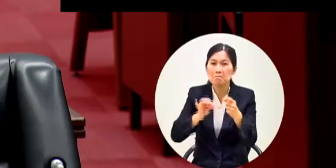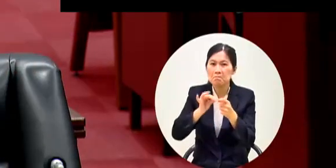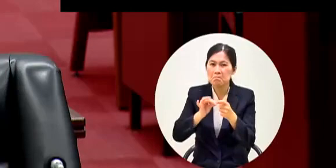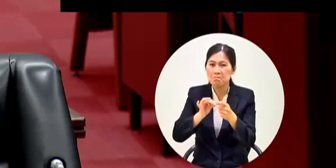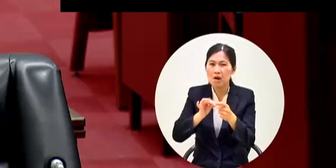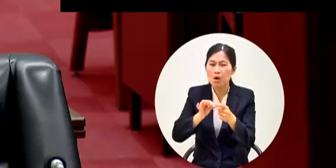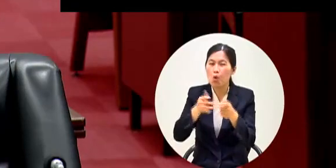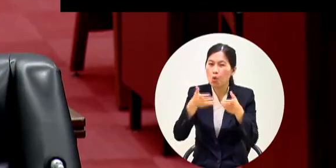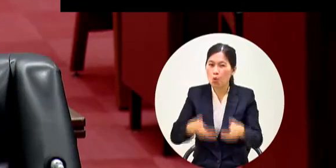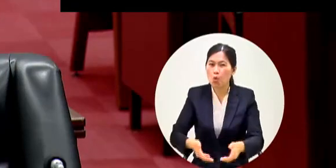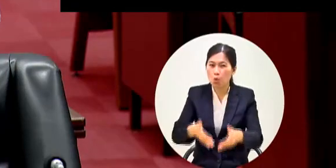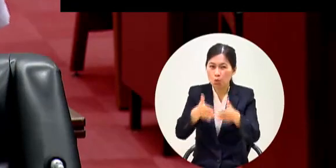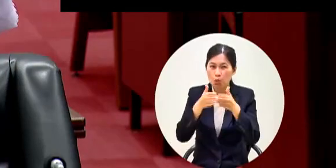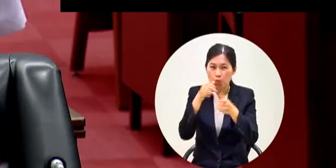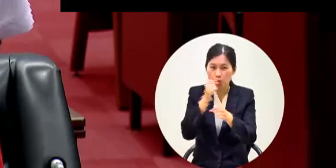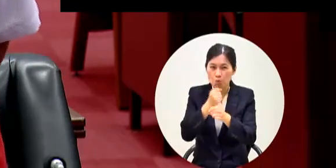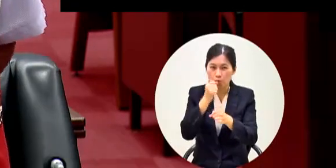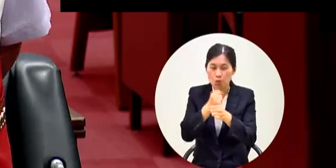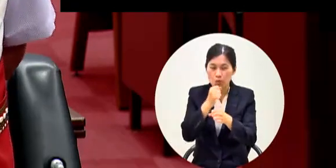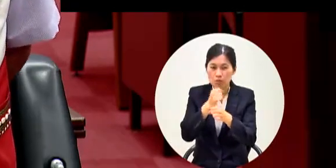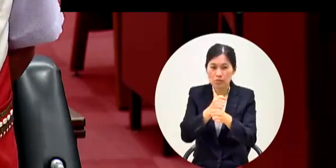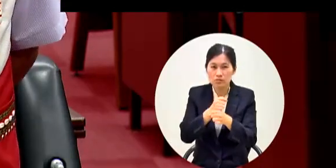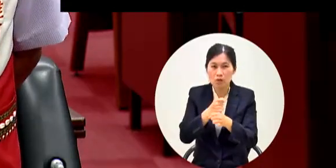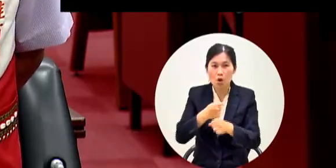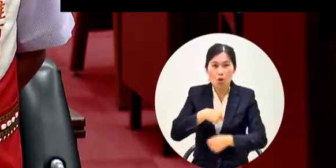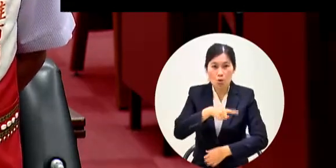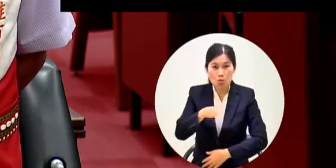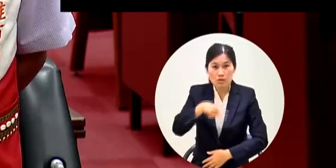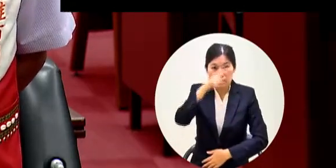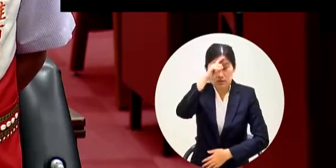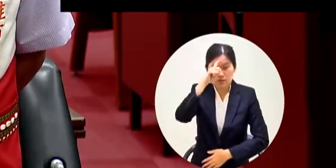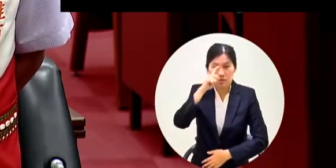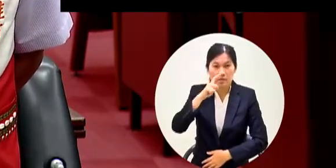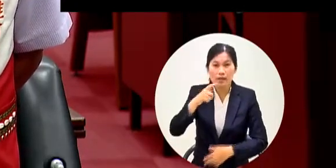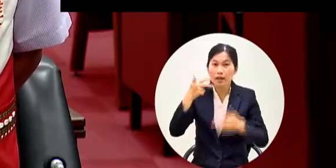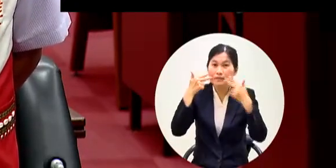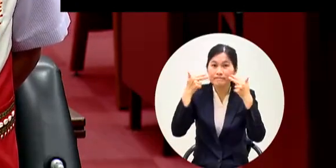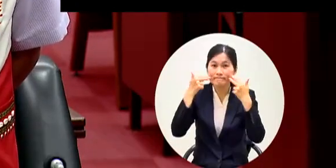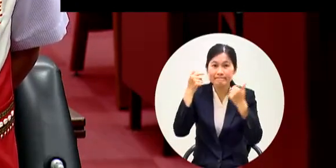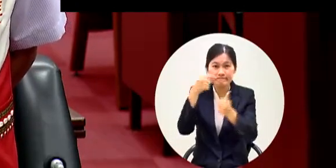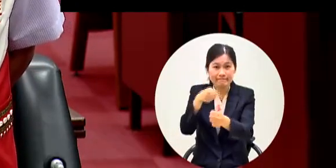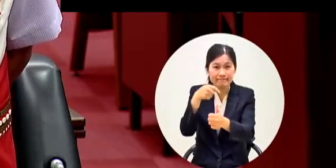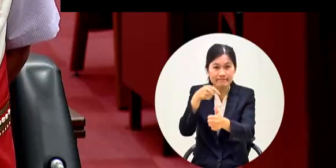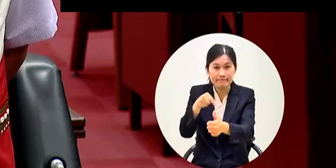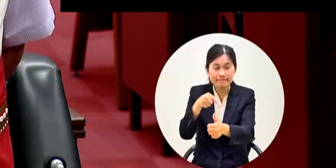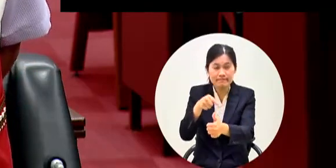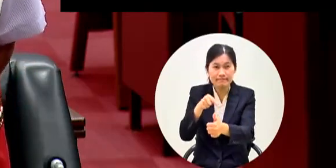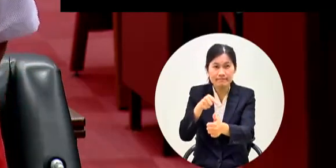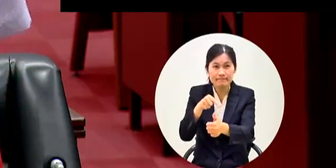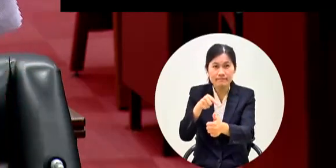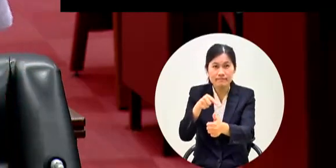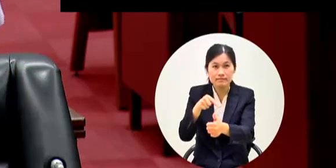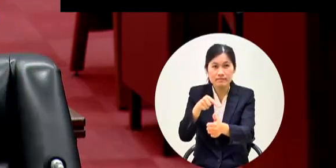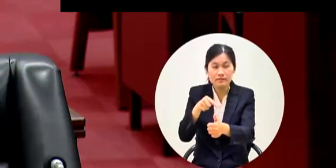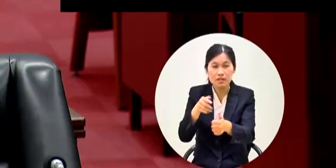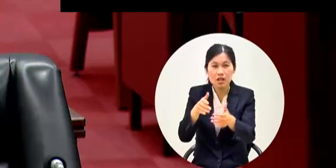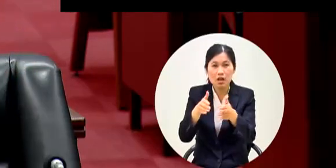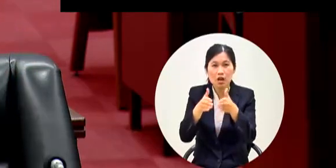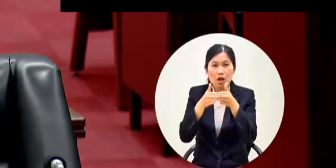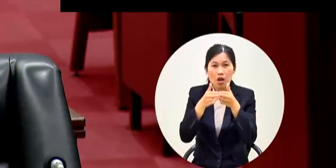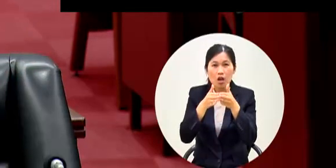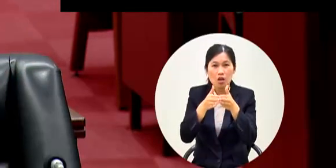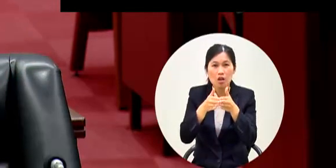教育局，我想农地最重要，第三个最是我们的教育。